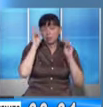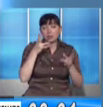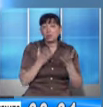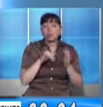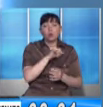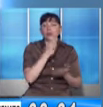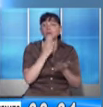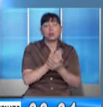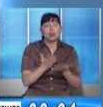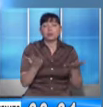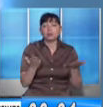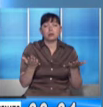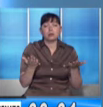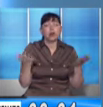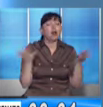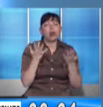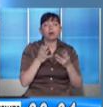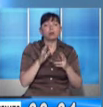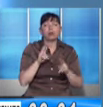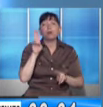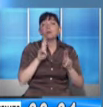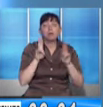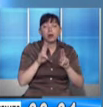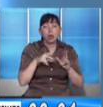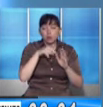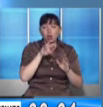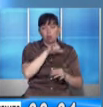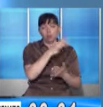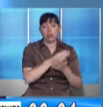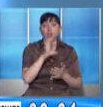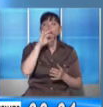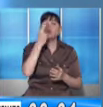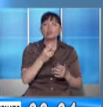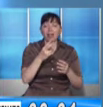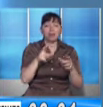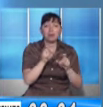anumită doctrină politică, dar au magazine sociale,